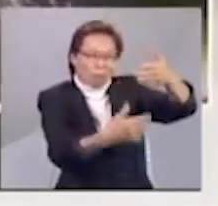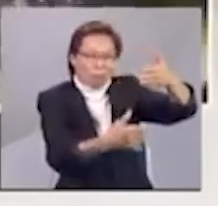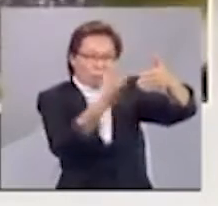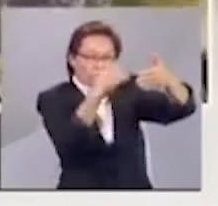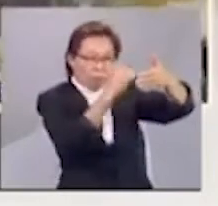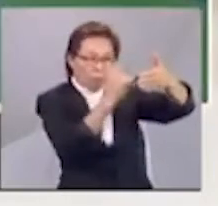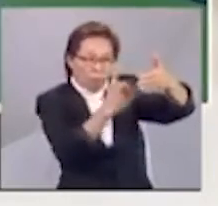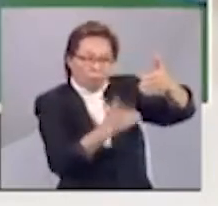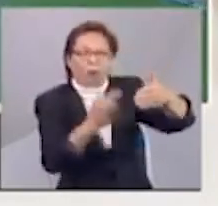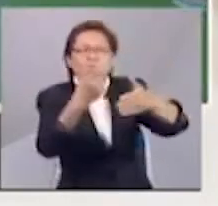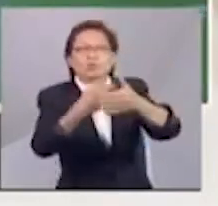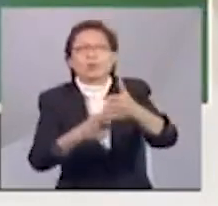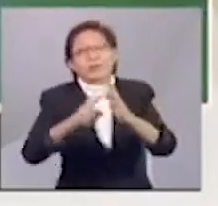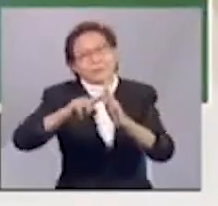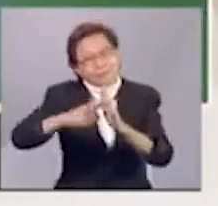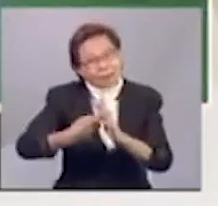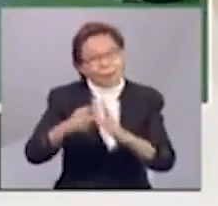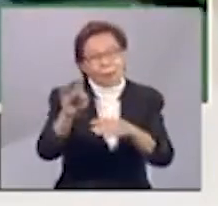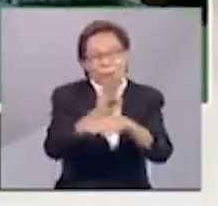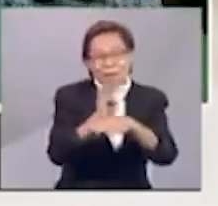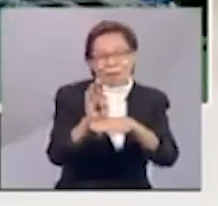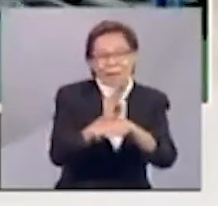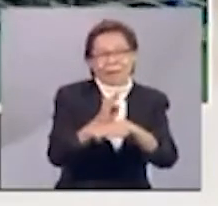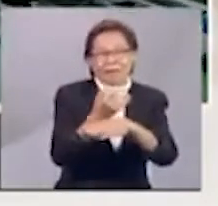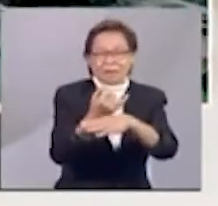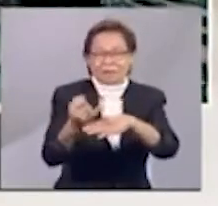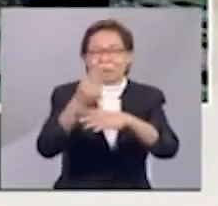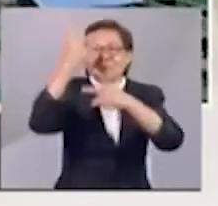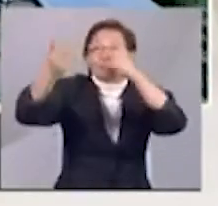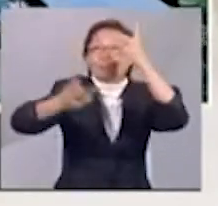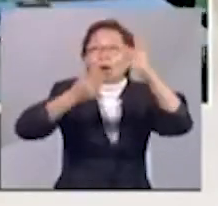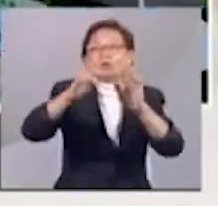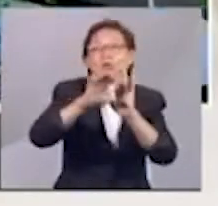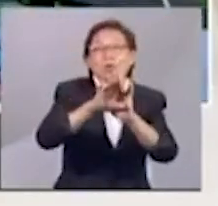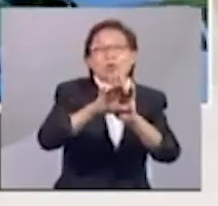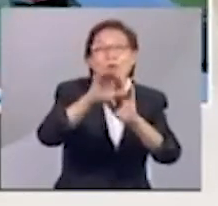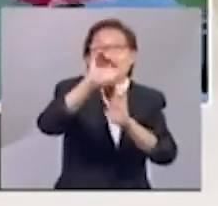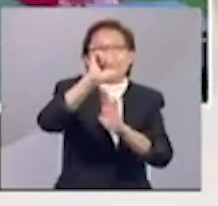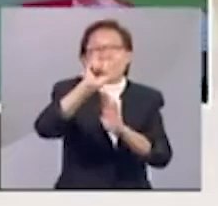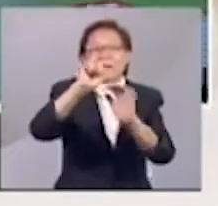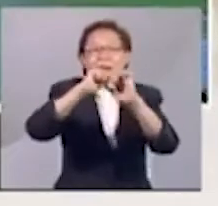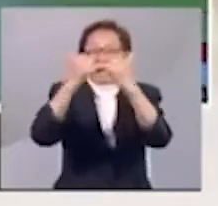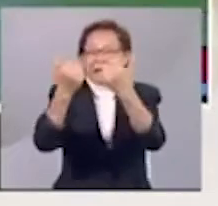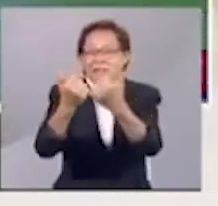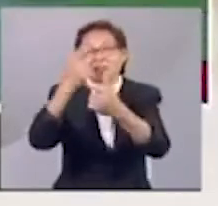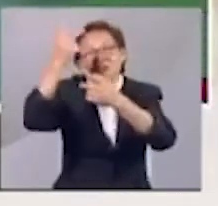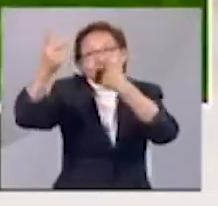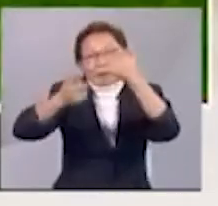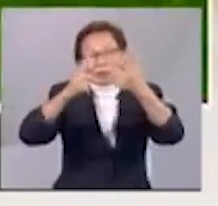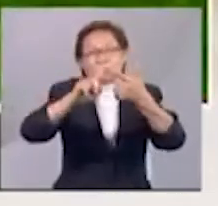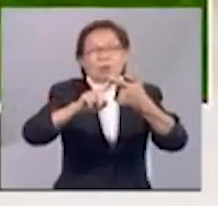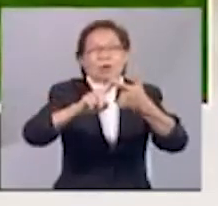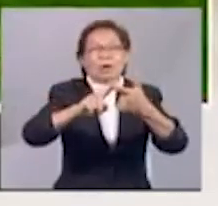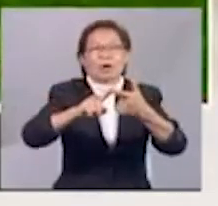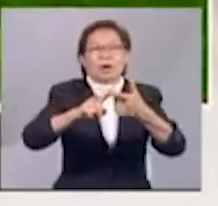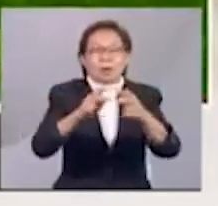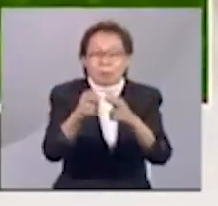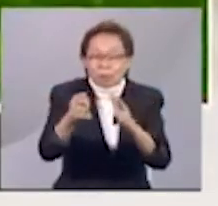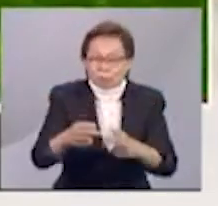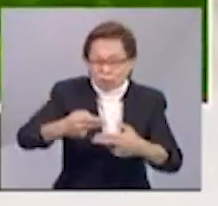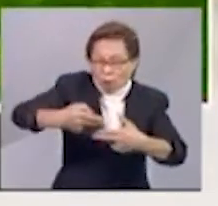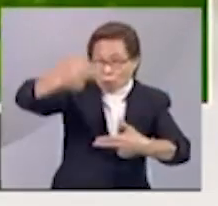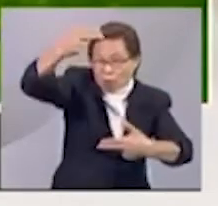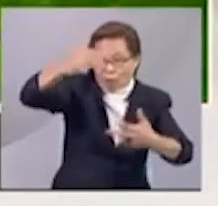dilaksanakan pertama penjagaan di bawah industri pelancongan seperti agency plancongan pengusaha